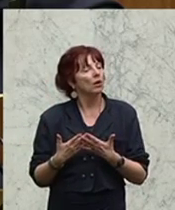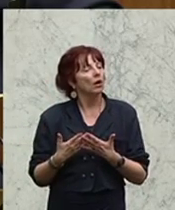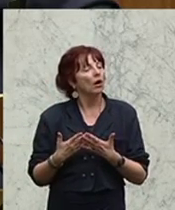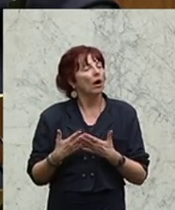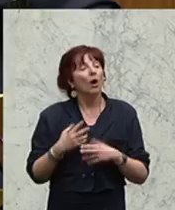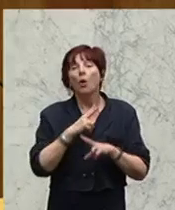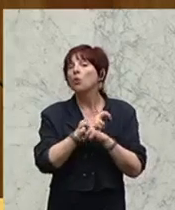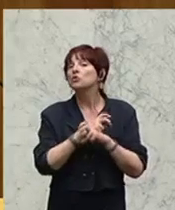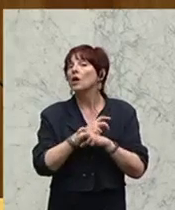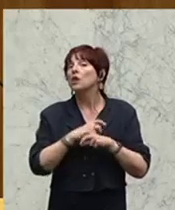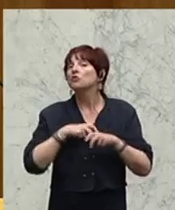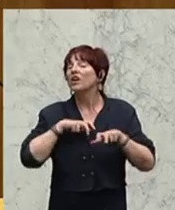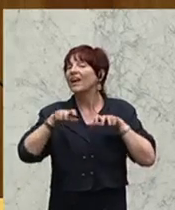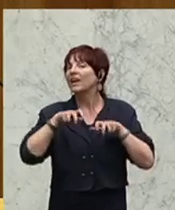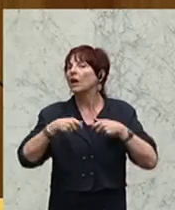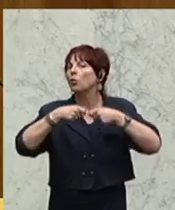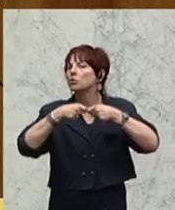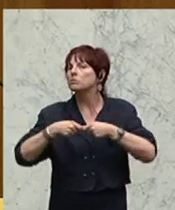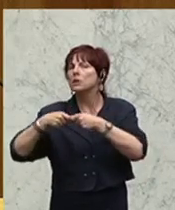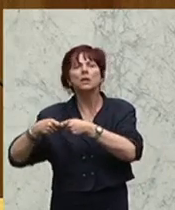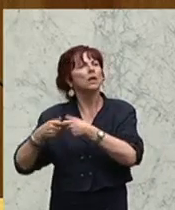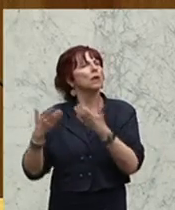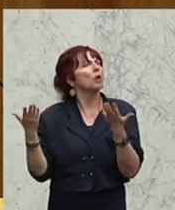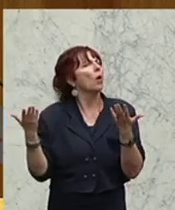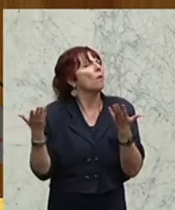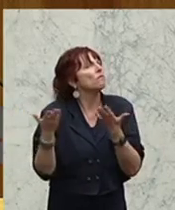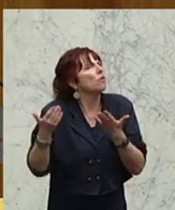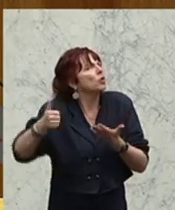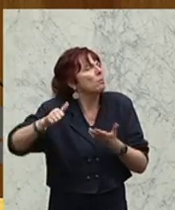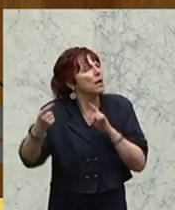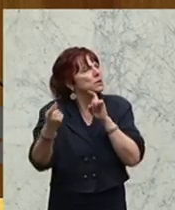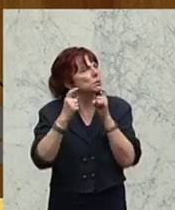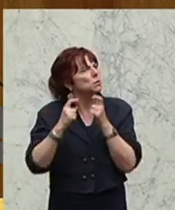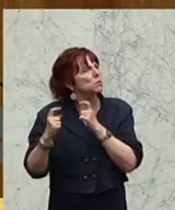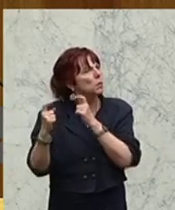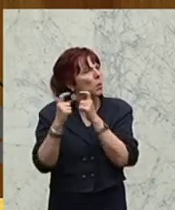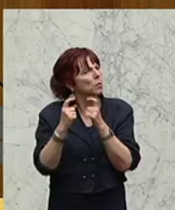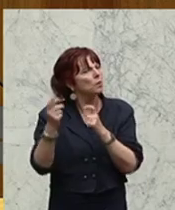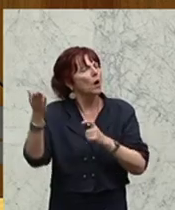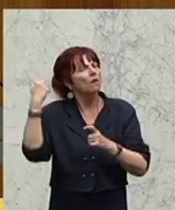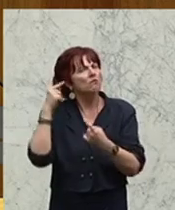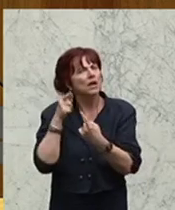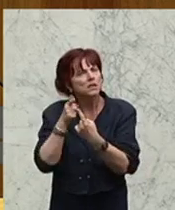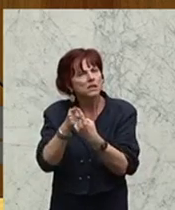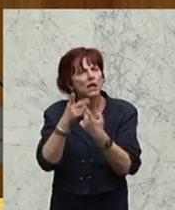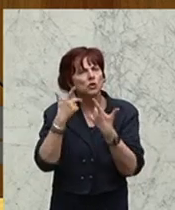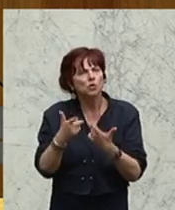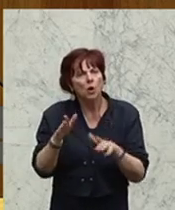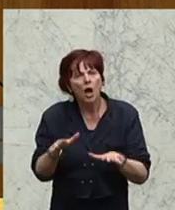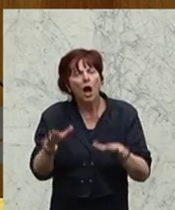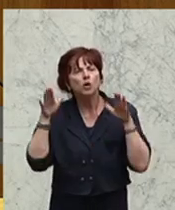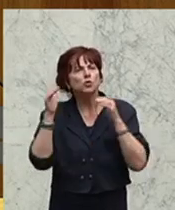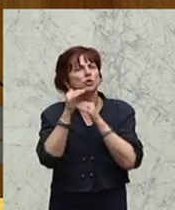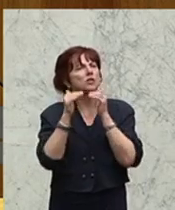österreichischen Regierungsmitglieder in den letzten Jahren, wo es darum gegangen wäre, ein gemeinsames Asylsystem